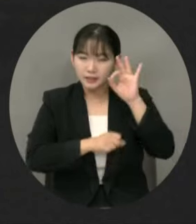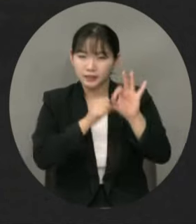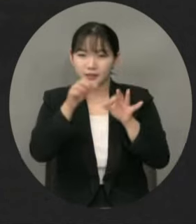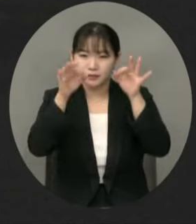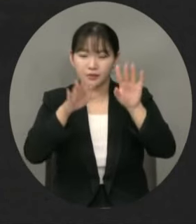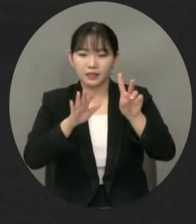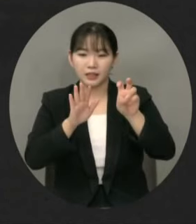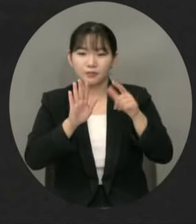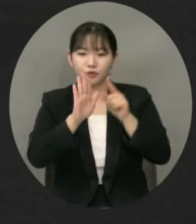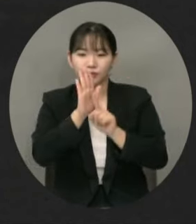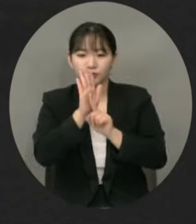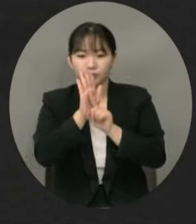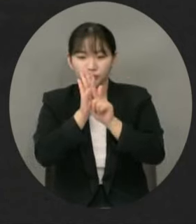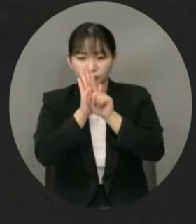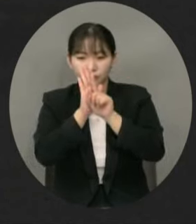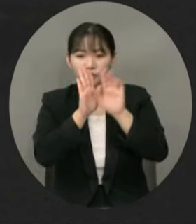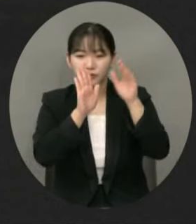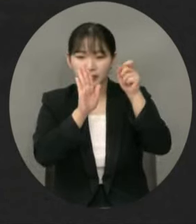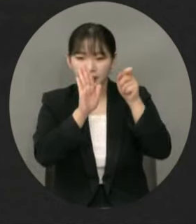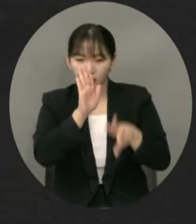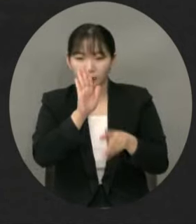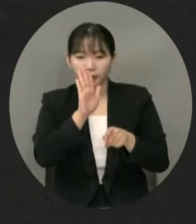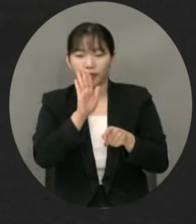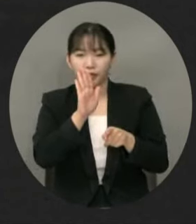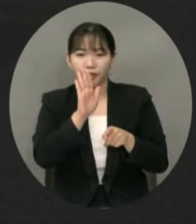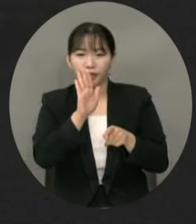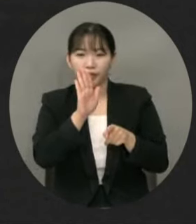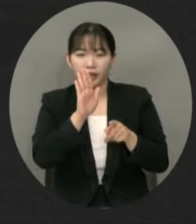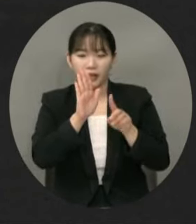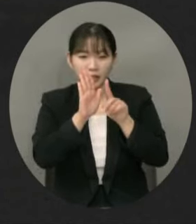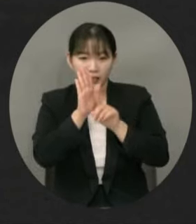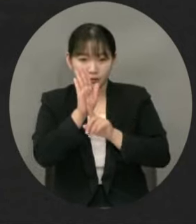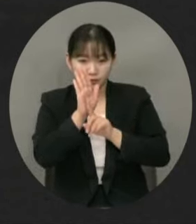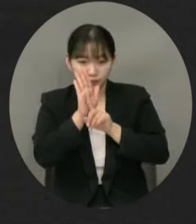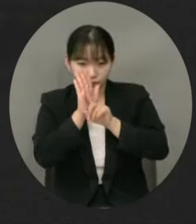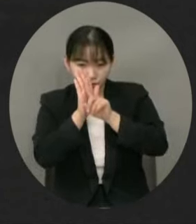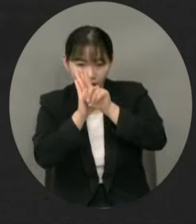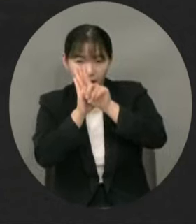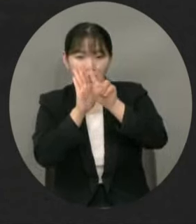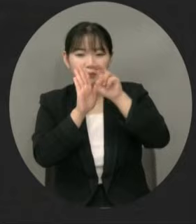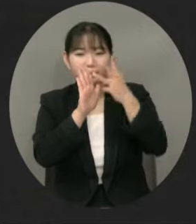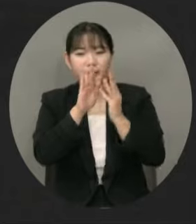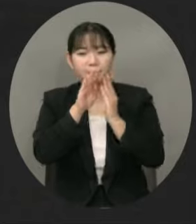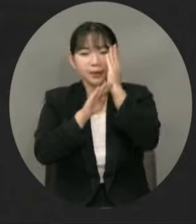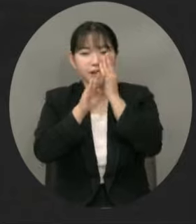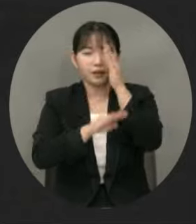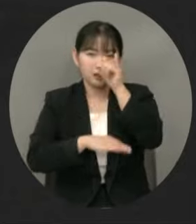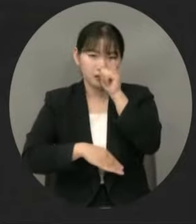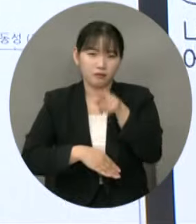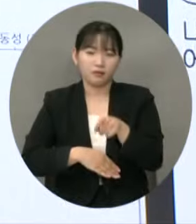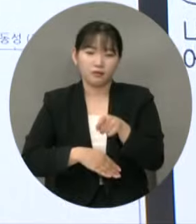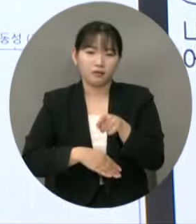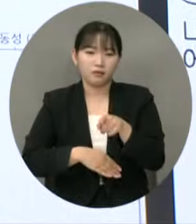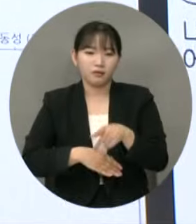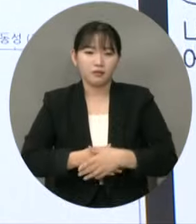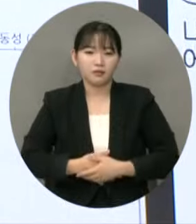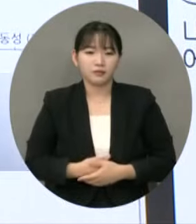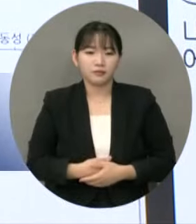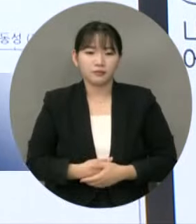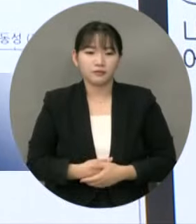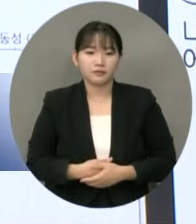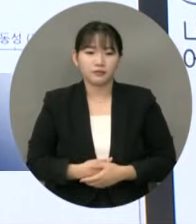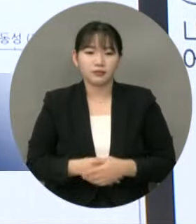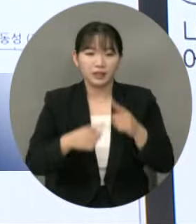동안 26도를 웃도는 빈도가 잦아졌고 급기야 28도를 넘어서는 경우까지 나타났습니다. 대학원에 입학했던